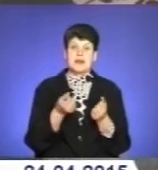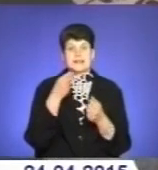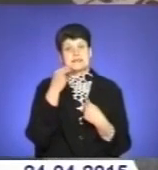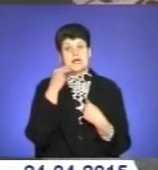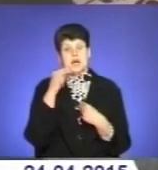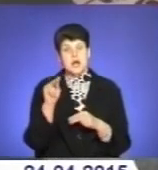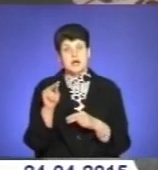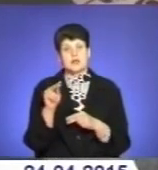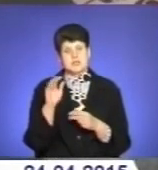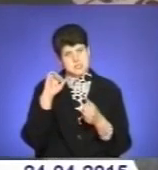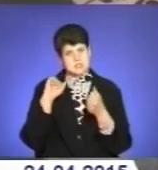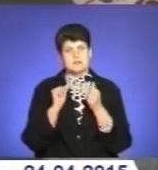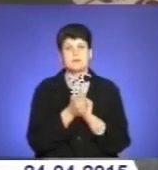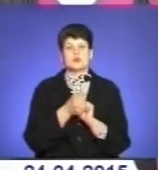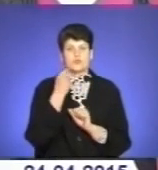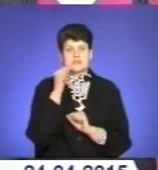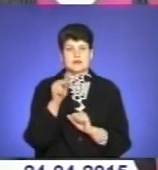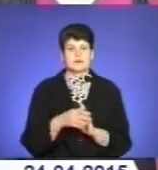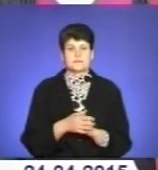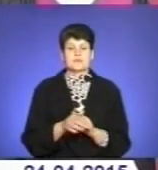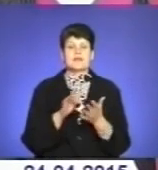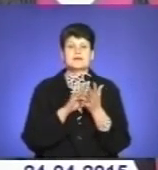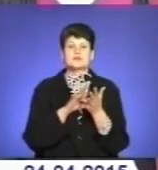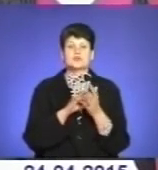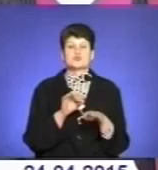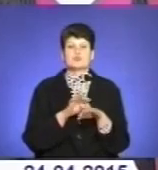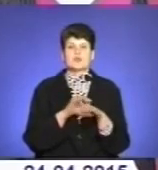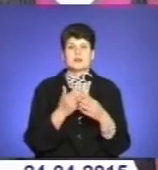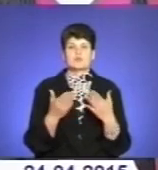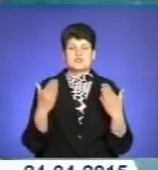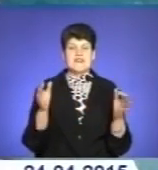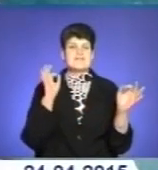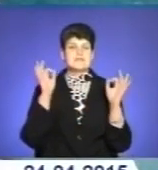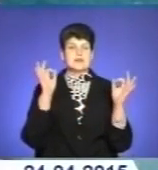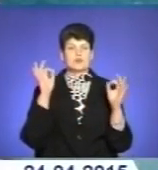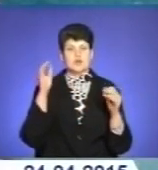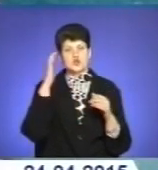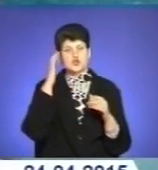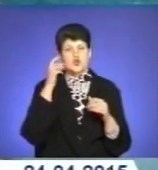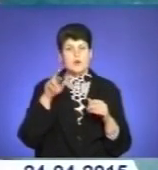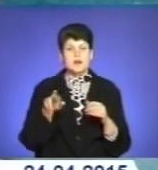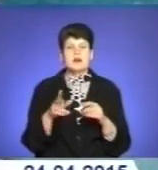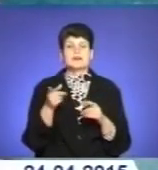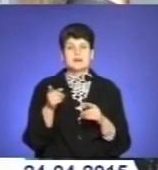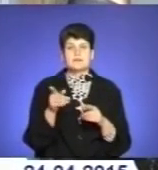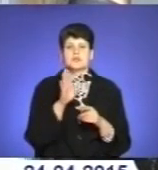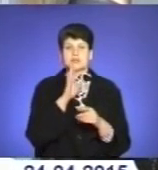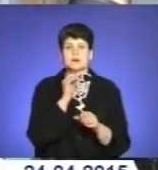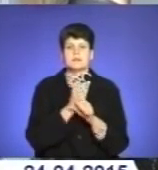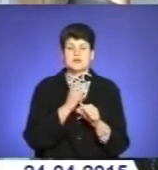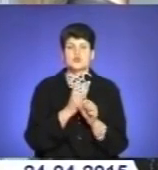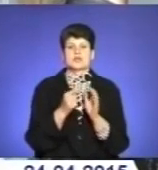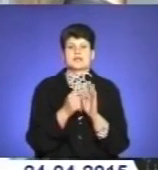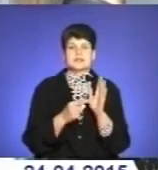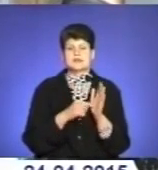і запам'ятовується краще. Екскурсію провели у музеї відлуння Чорнобиля. Саме там після катастрофи жінка працює і ділиться з